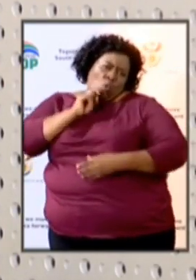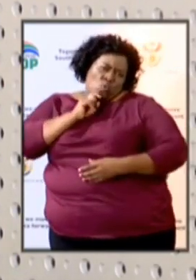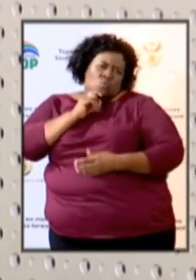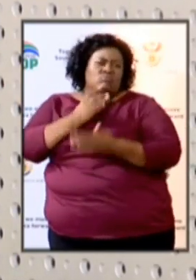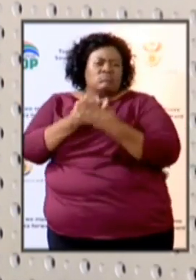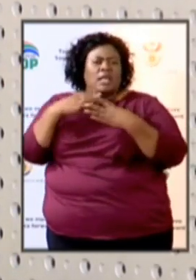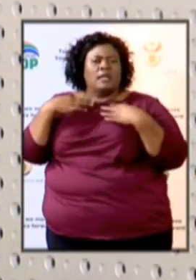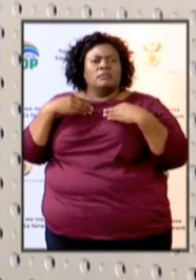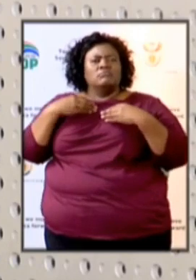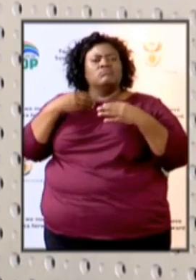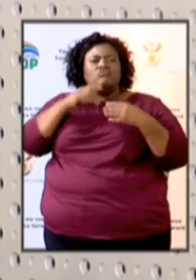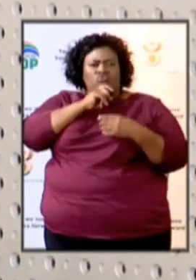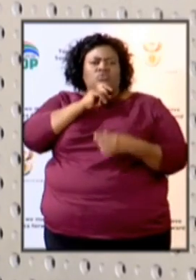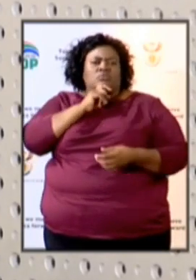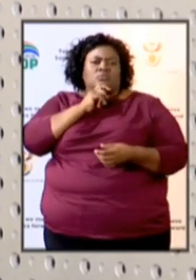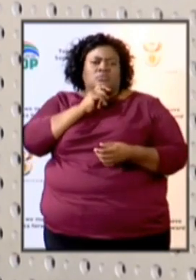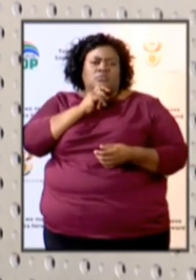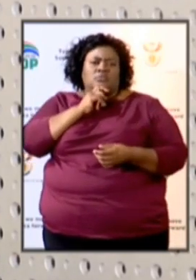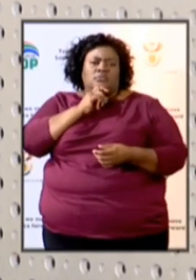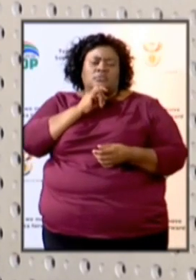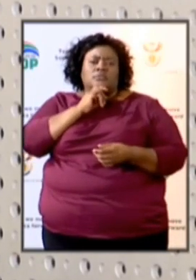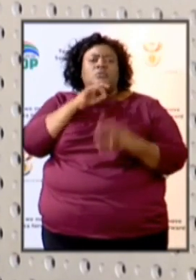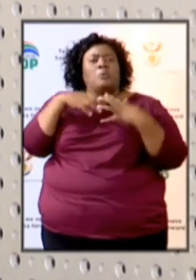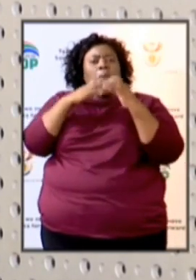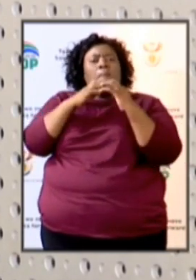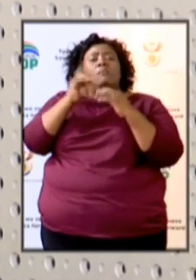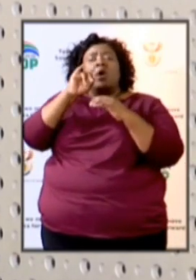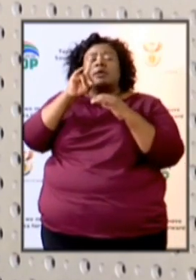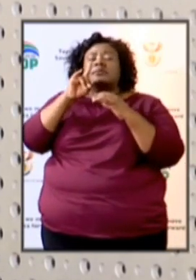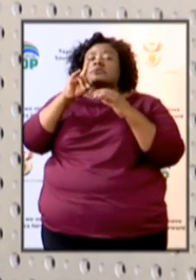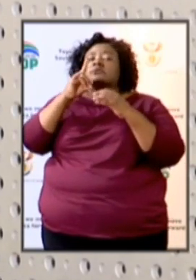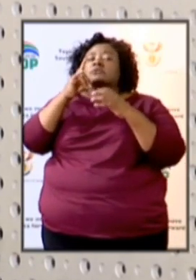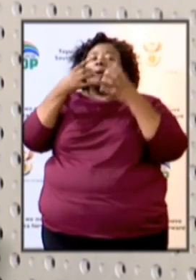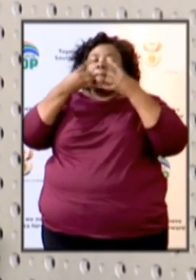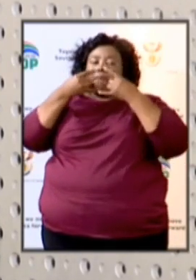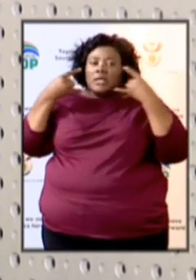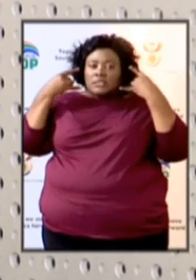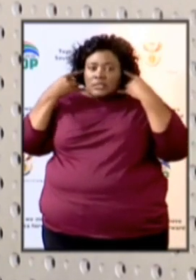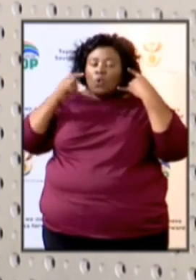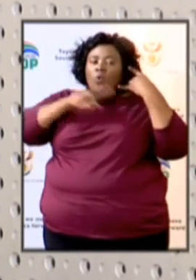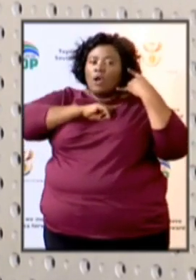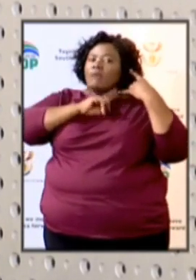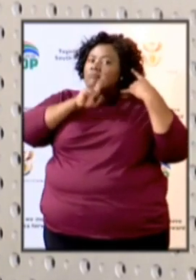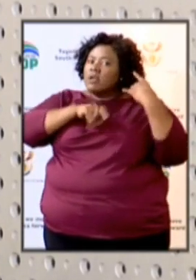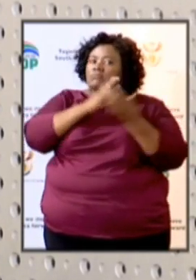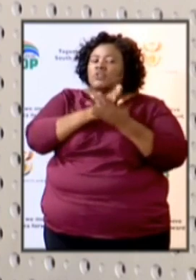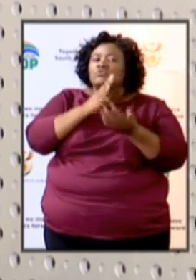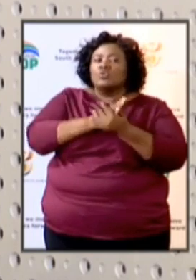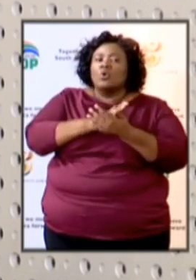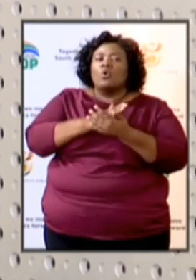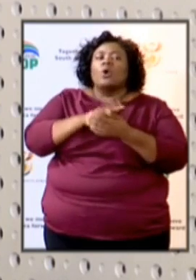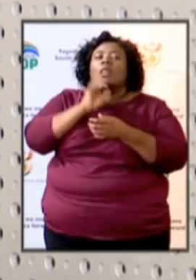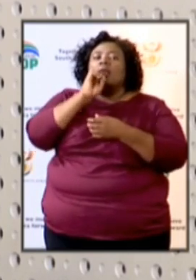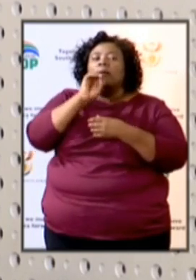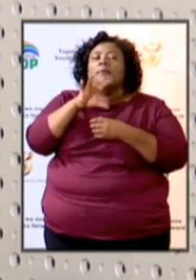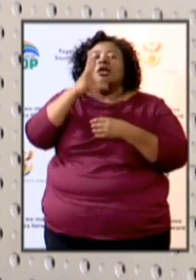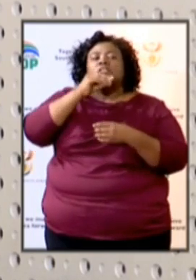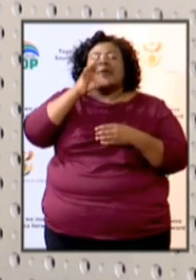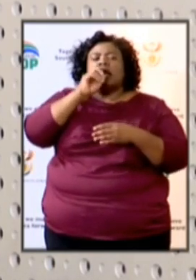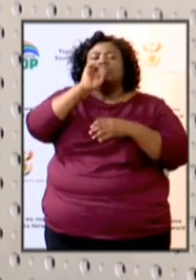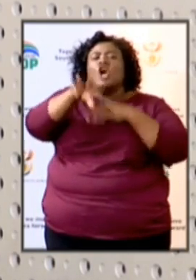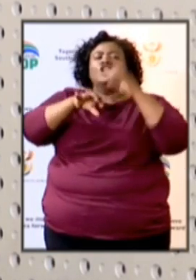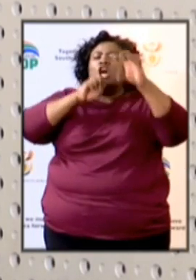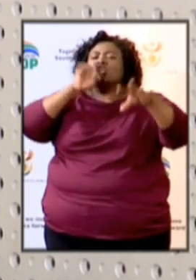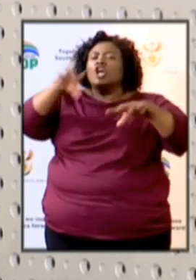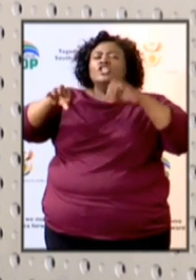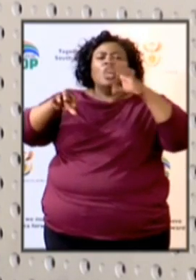ngoba okubalulekile ukuthi ungaphefumuleli ungakhwehleleli ungakhulumeli amathi akho aqhashele